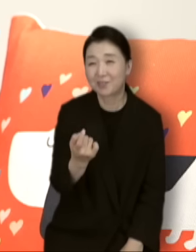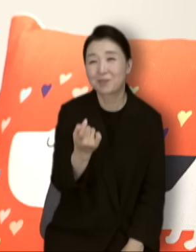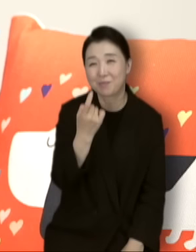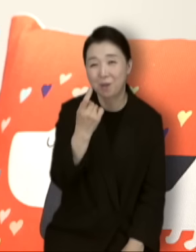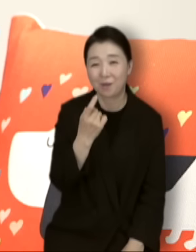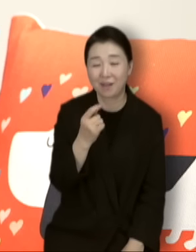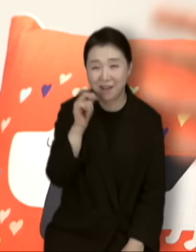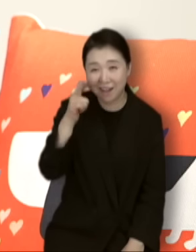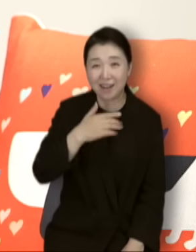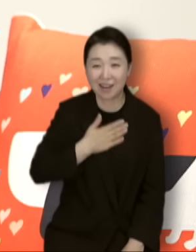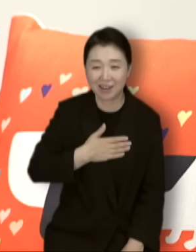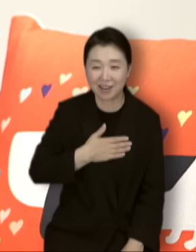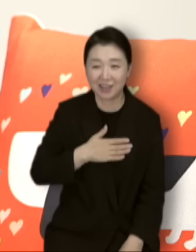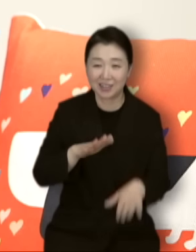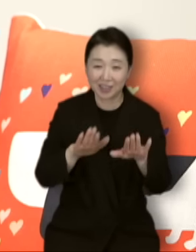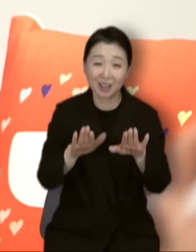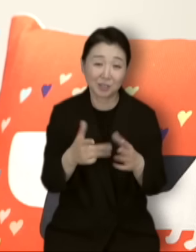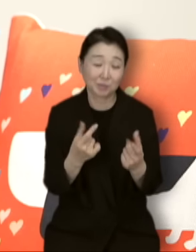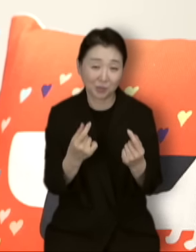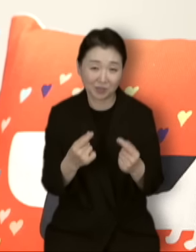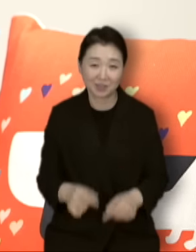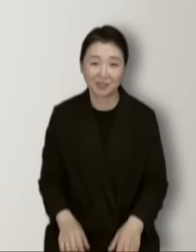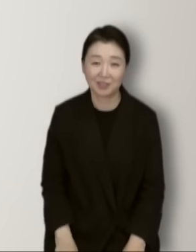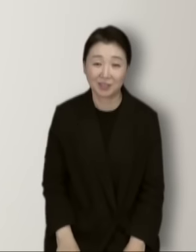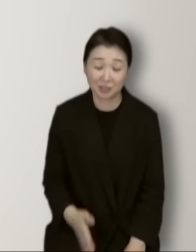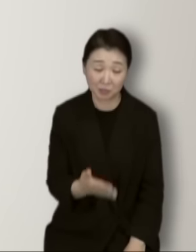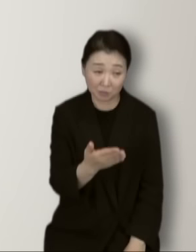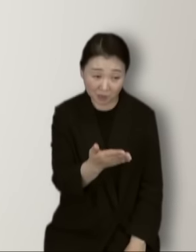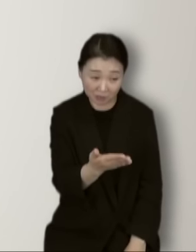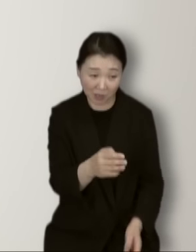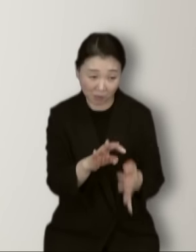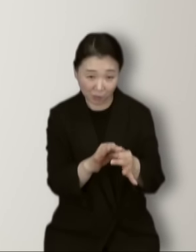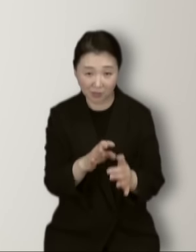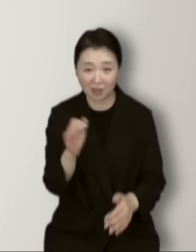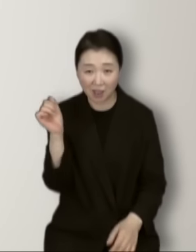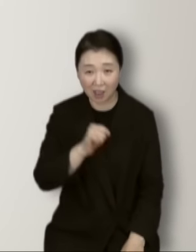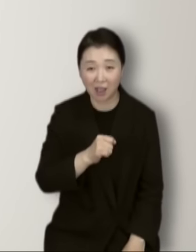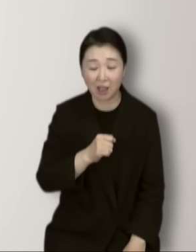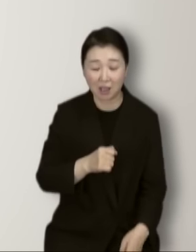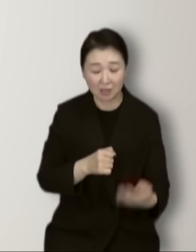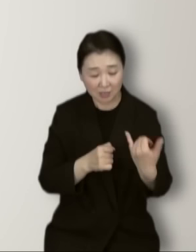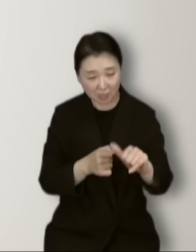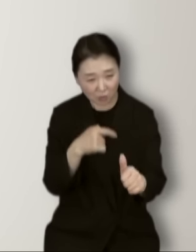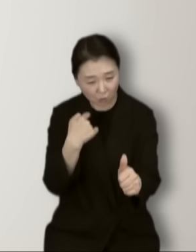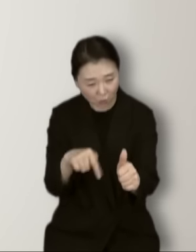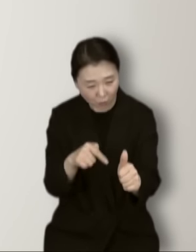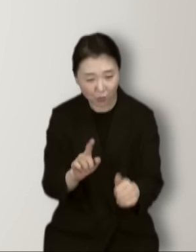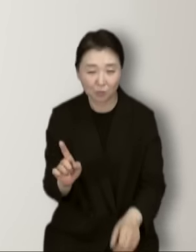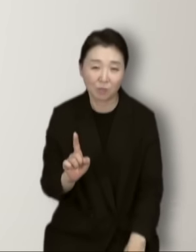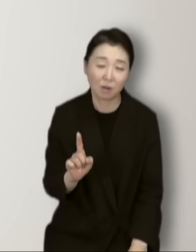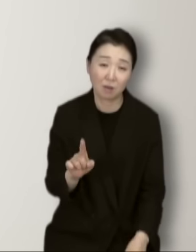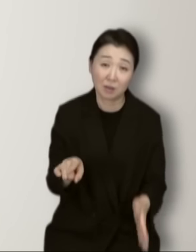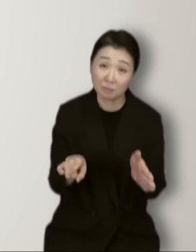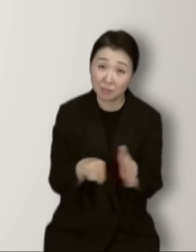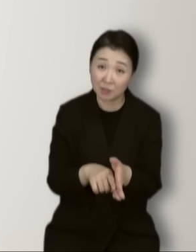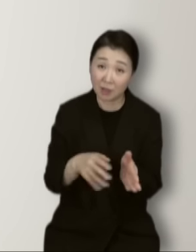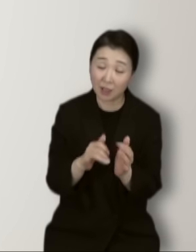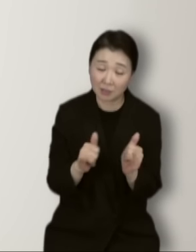또 큰거 제가 지금 제가 지금 그래요 제가 지금 집사님을 통해서 아 아이들 자녀 교육도